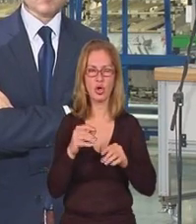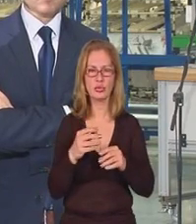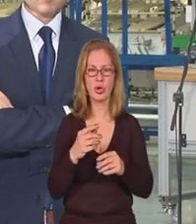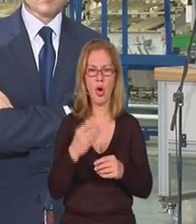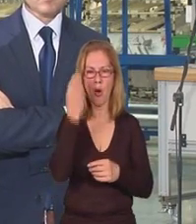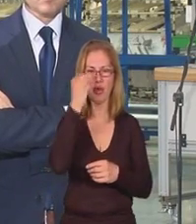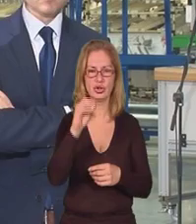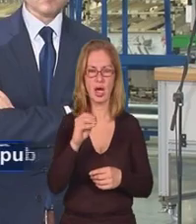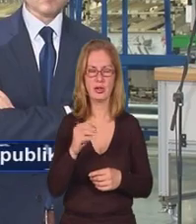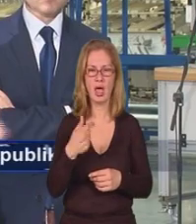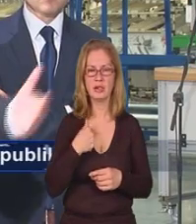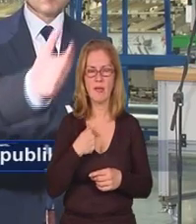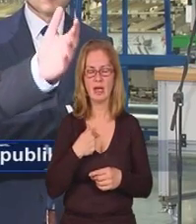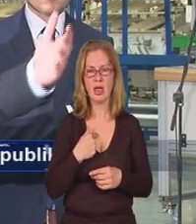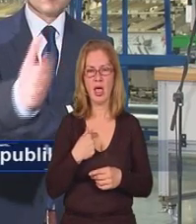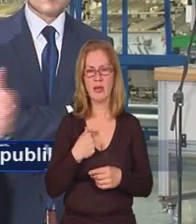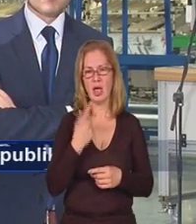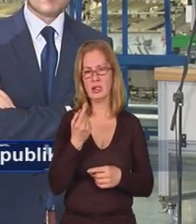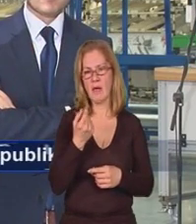veliki ponos. Malo se i našalim sa